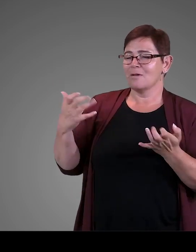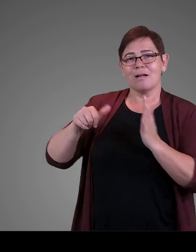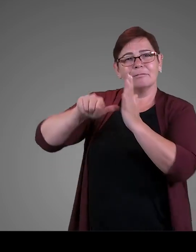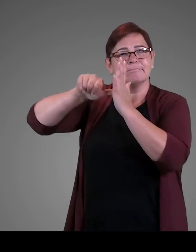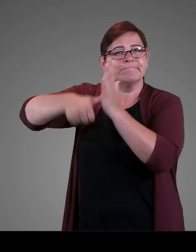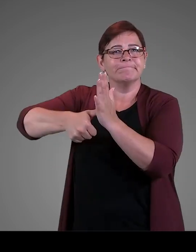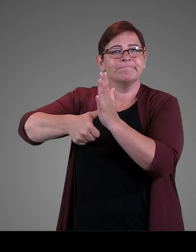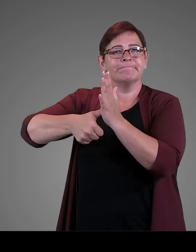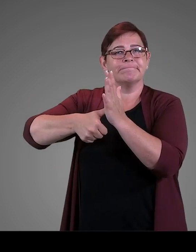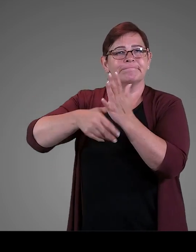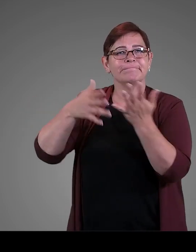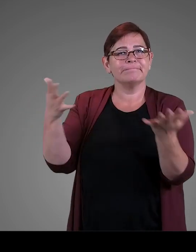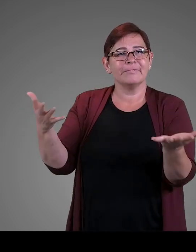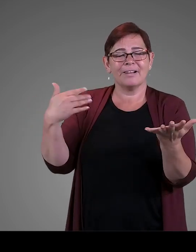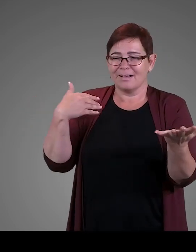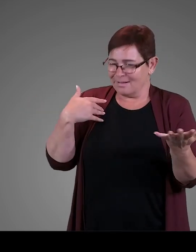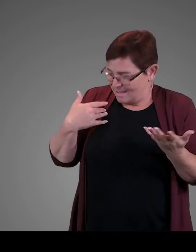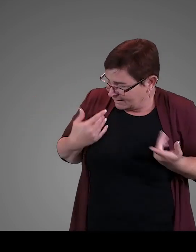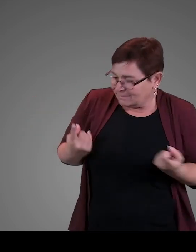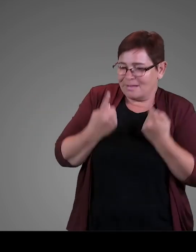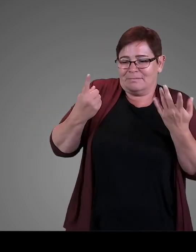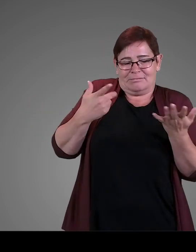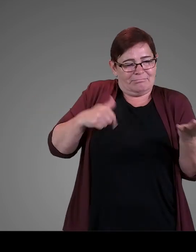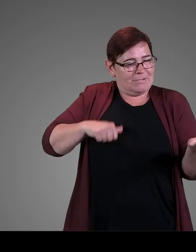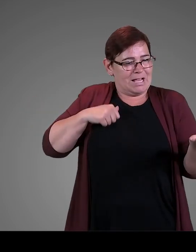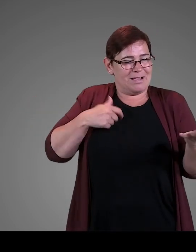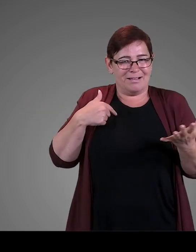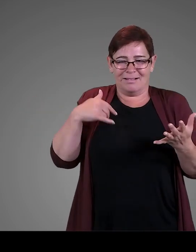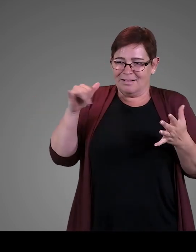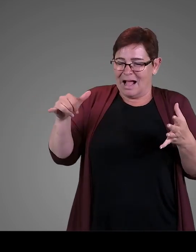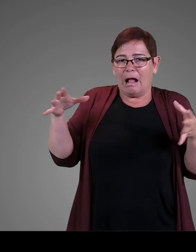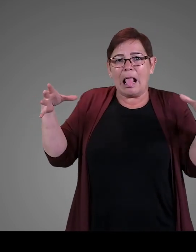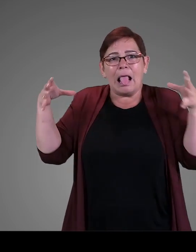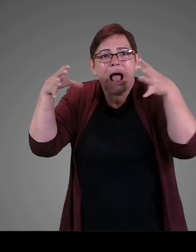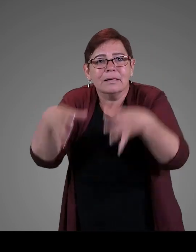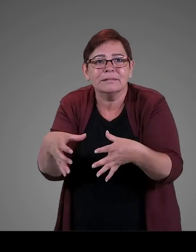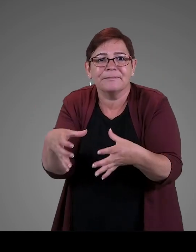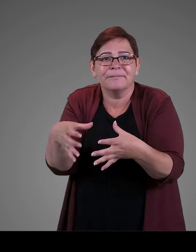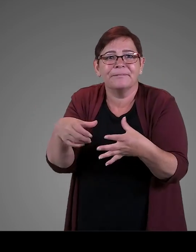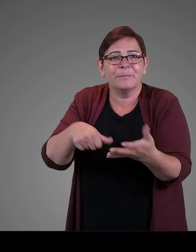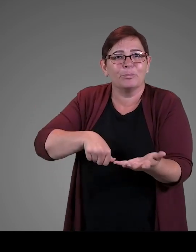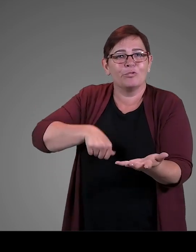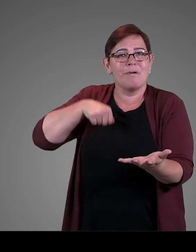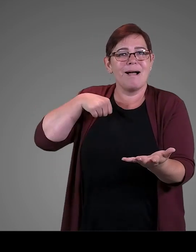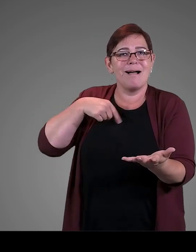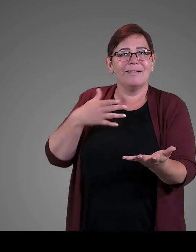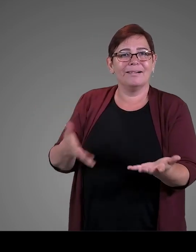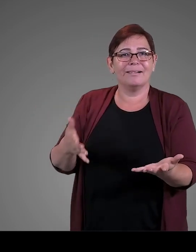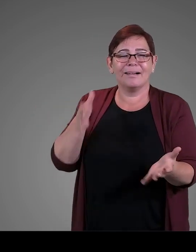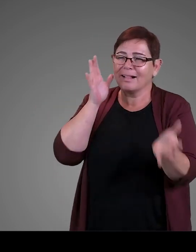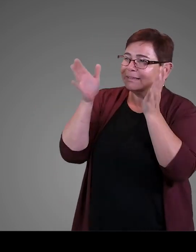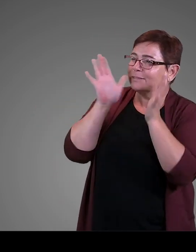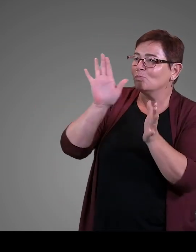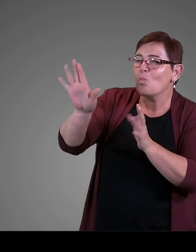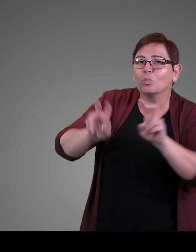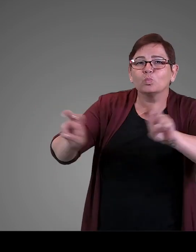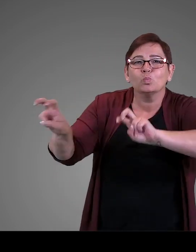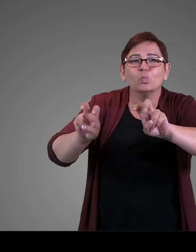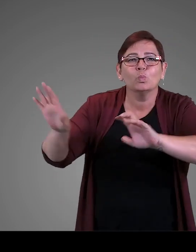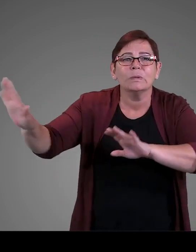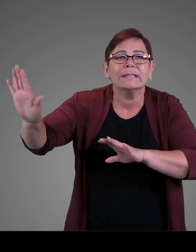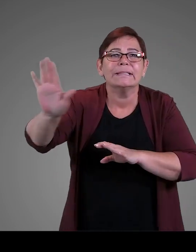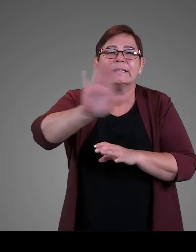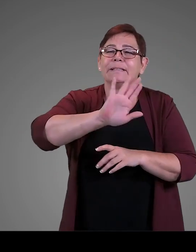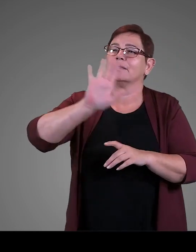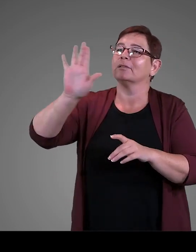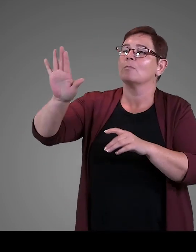Puis, ça me fait aussi souligner, I finally have something I'm proud of, but it's not a pride for me. En français. En français. Mais c'est une fierté